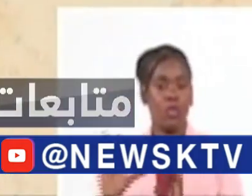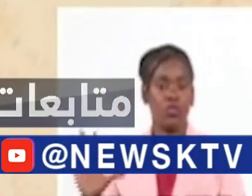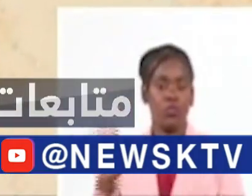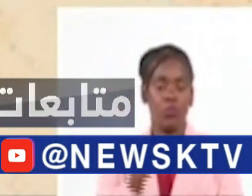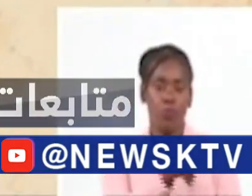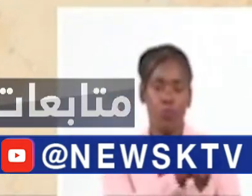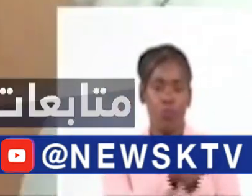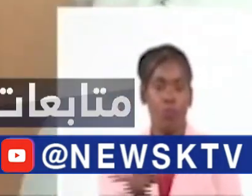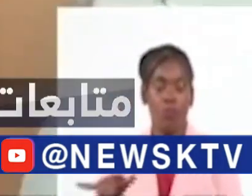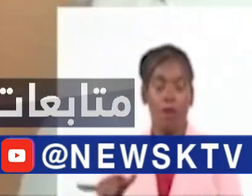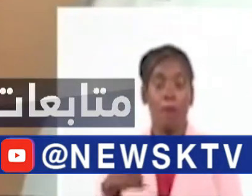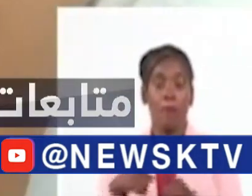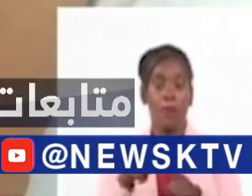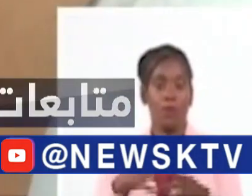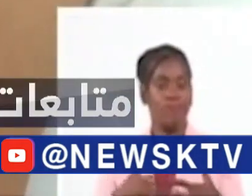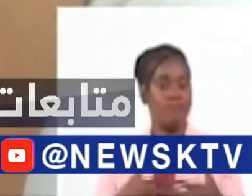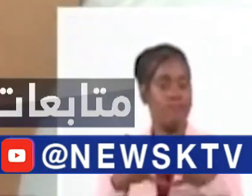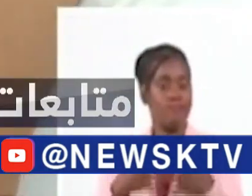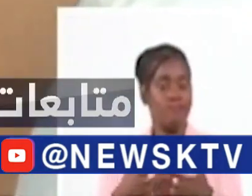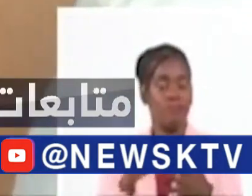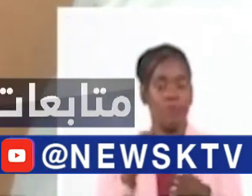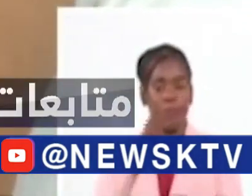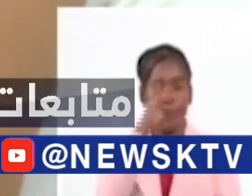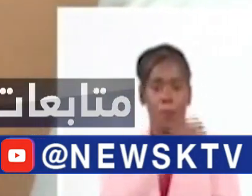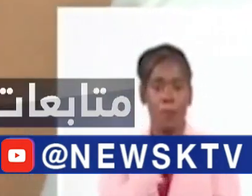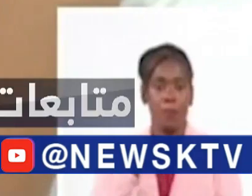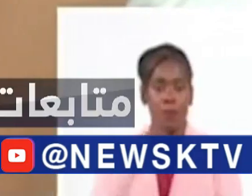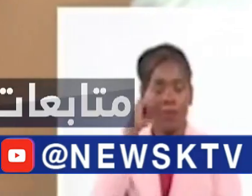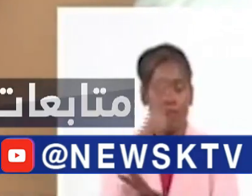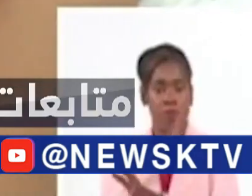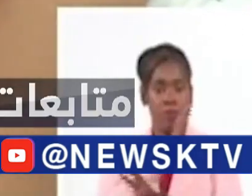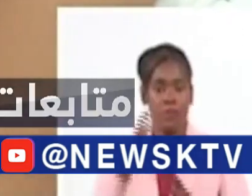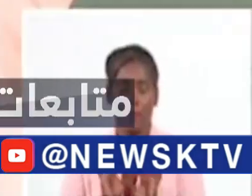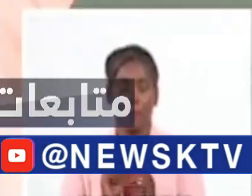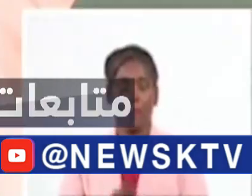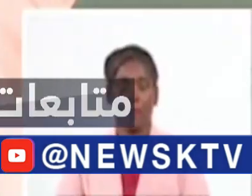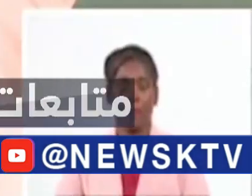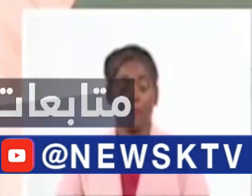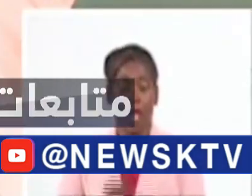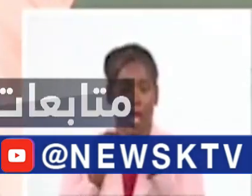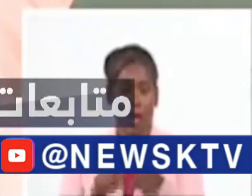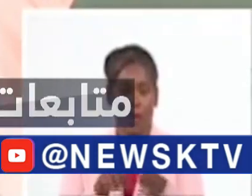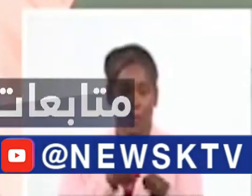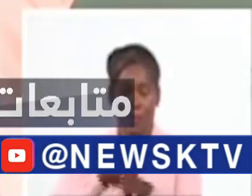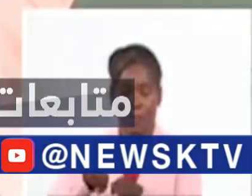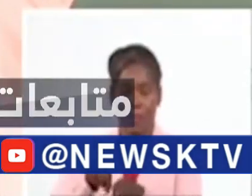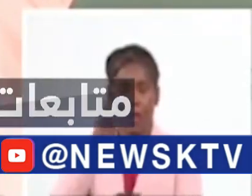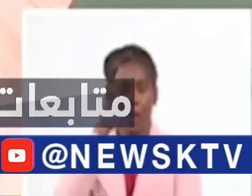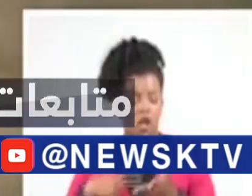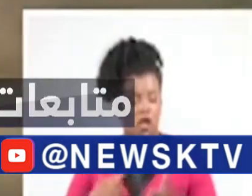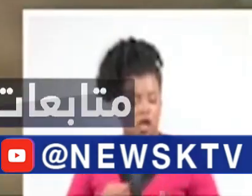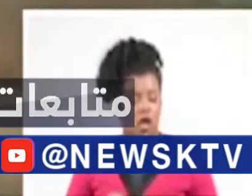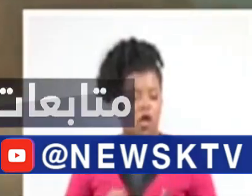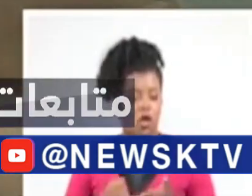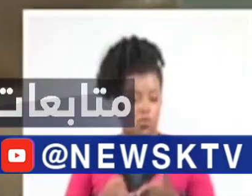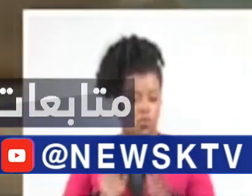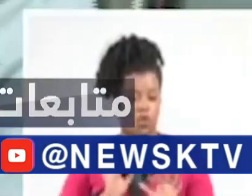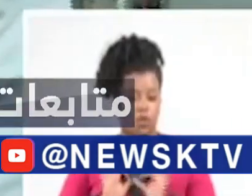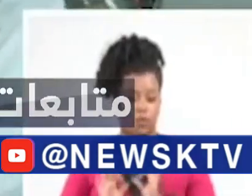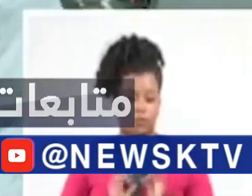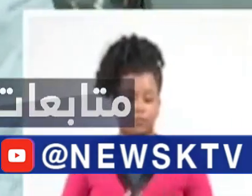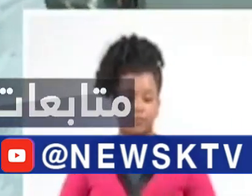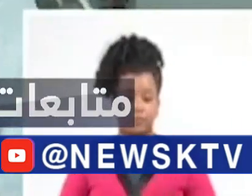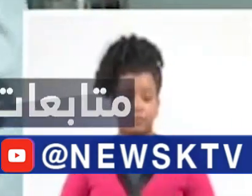تبلغ أعمارهم 12 عاما وما فوق، على أن يتم لاحقا توسيعها لتشمل اعتبارا من 15 من سبتمبر الأطفال